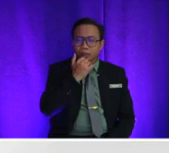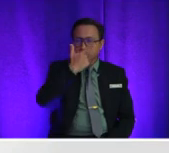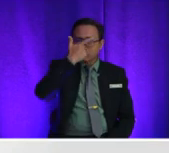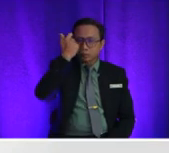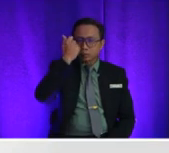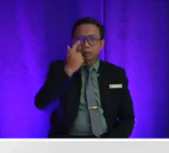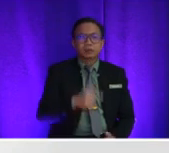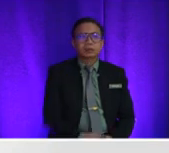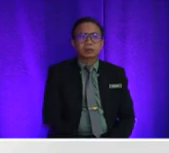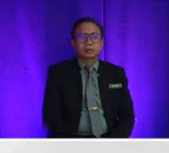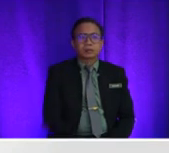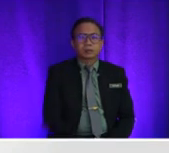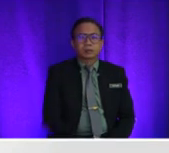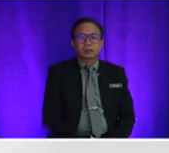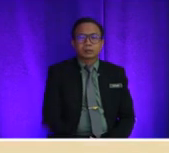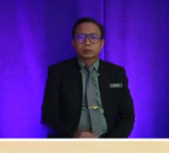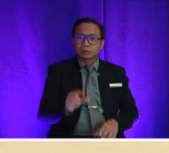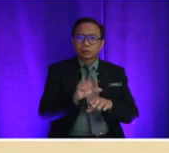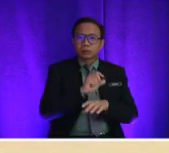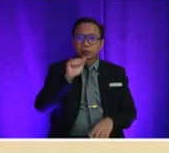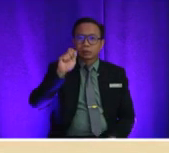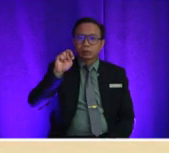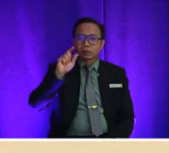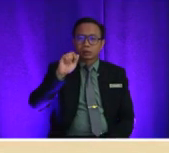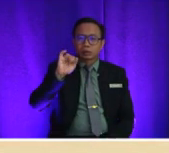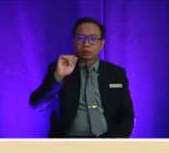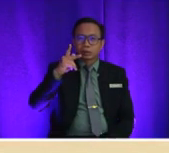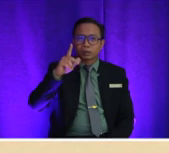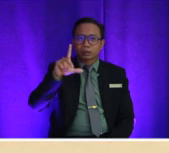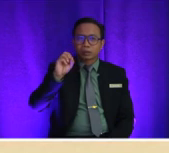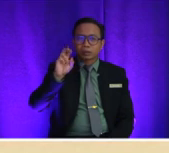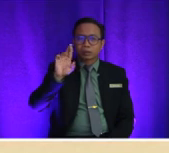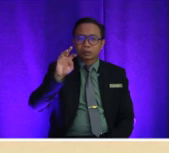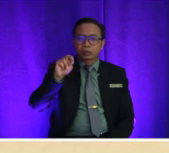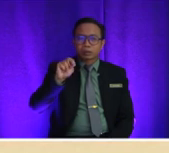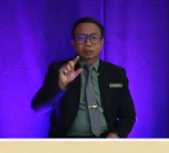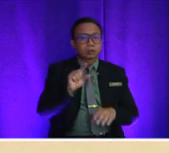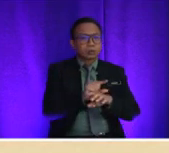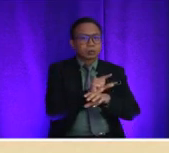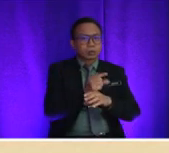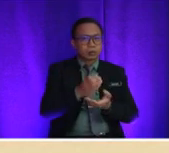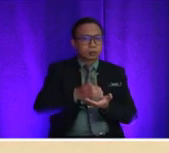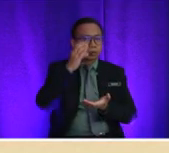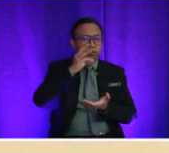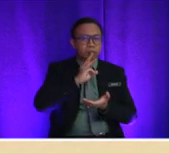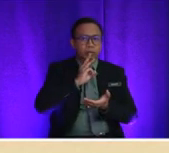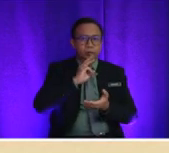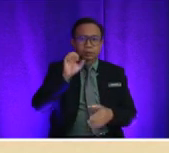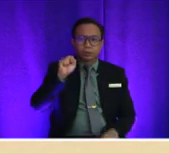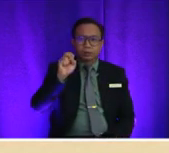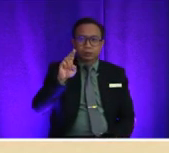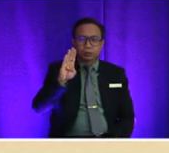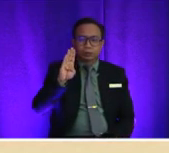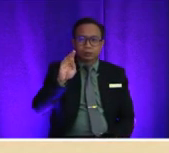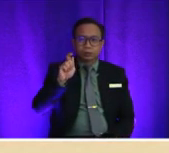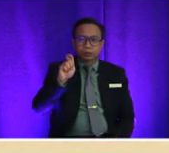kita sepatunya menggunakan anti-kloring oke ya seterusnya menggunakan botol minuman sebagai substrat nah